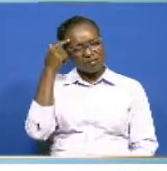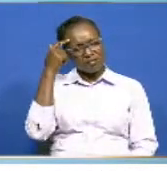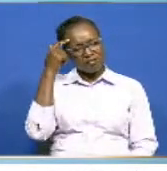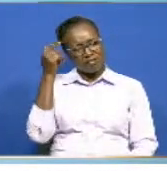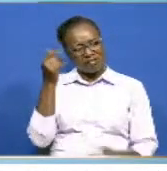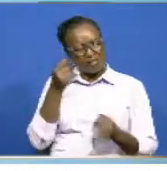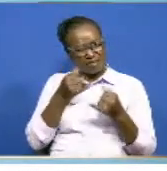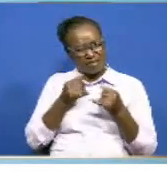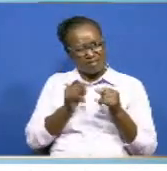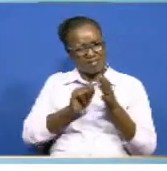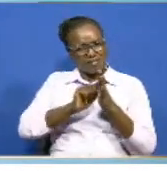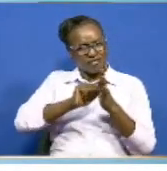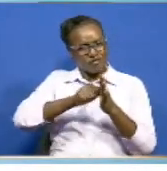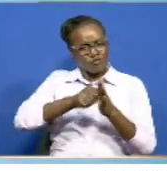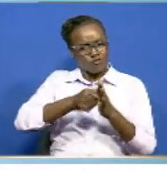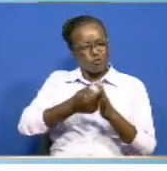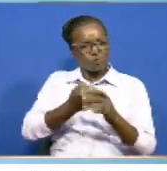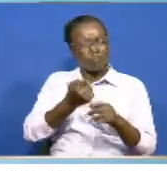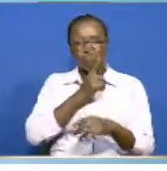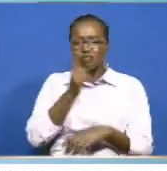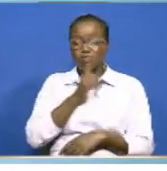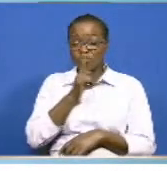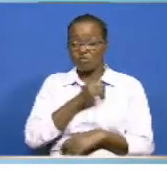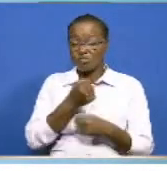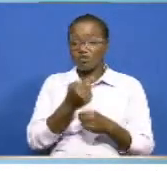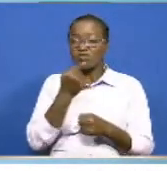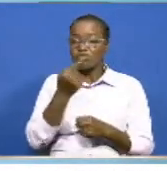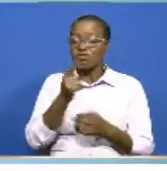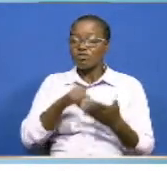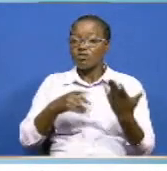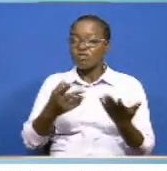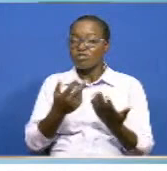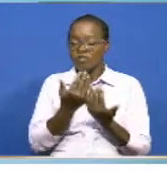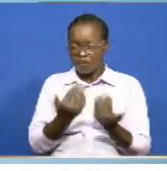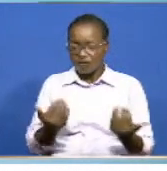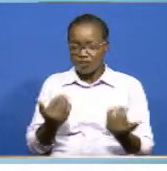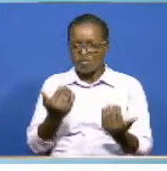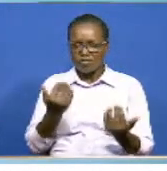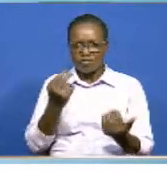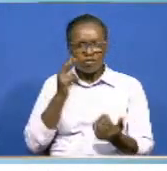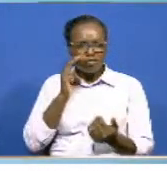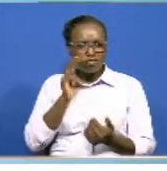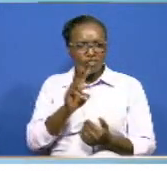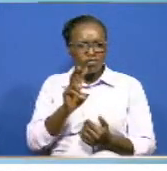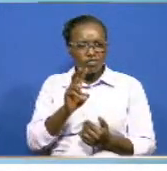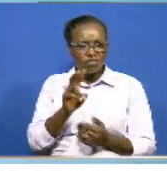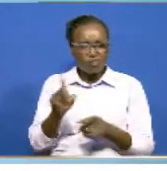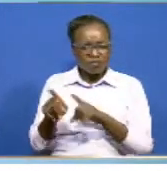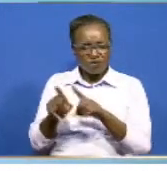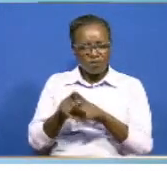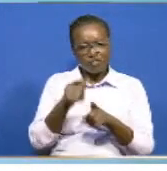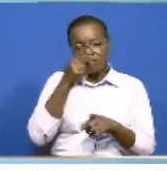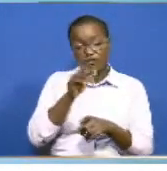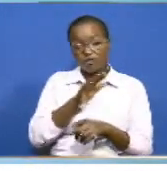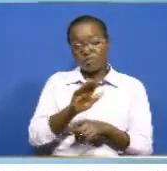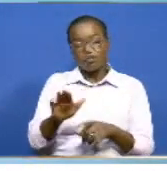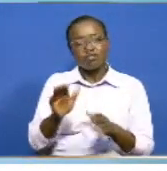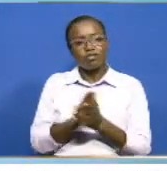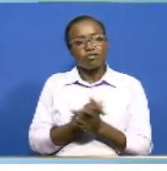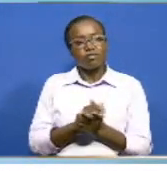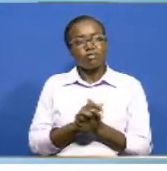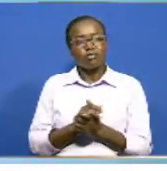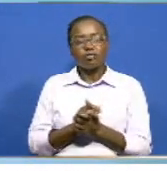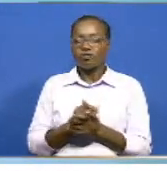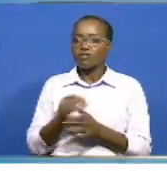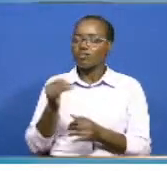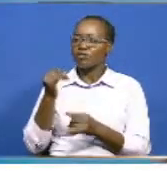mkazo kuhakikisha kwamba Kenya hawa watoto wanaangalia ni ile ambayo inalingana na umri wao.